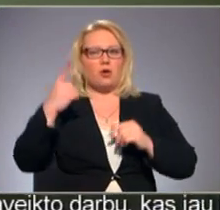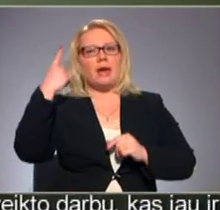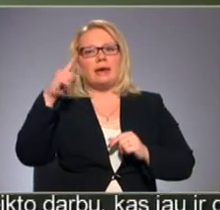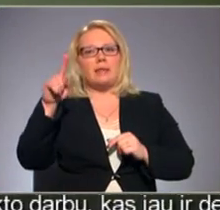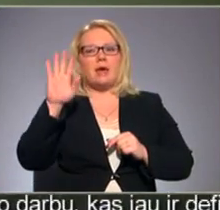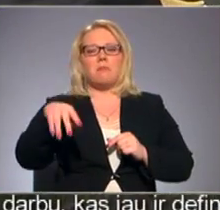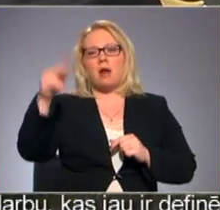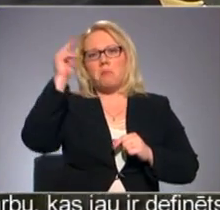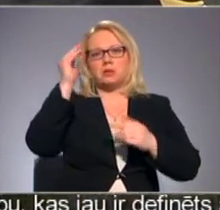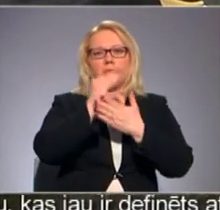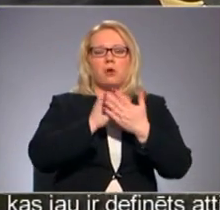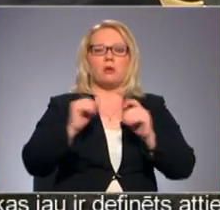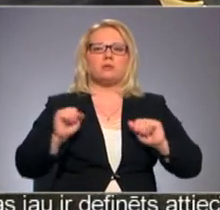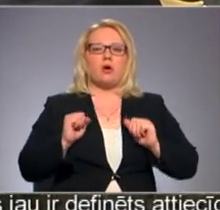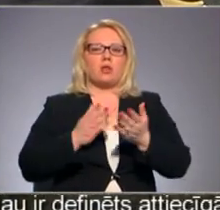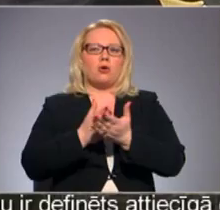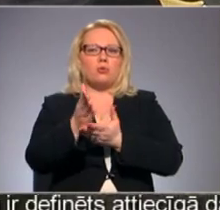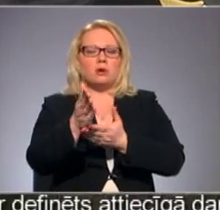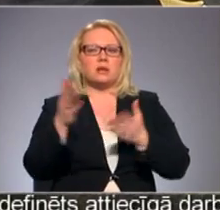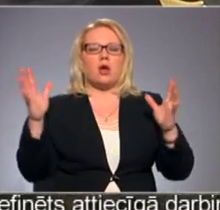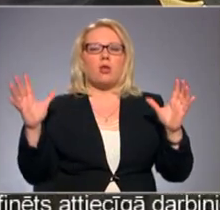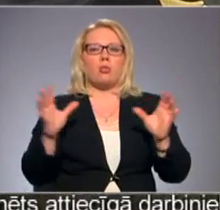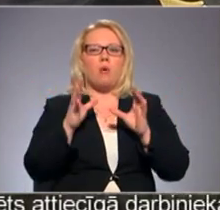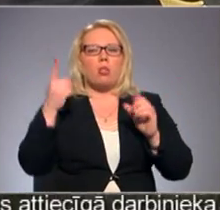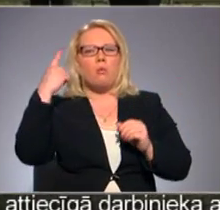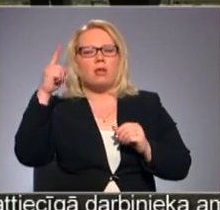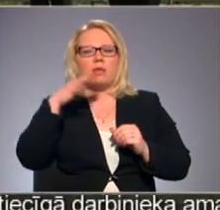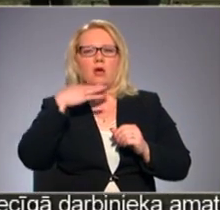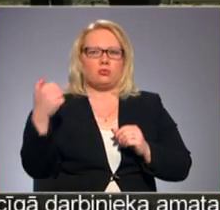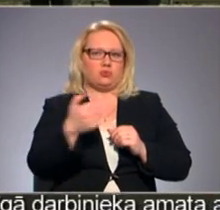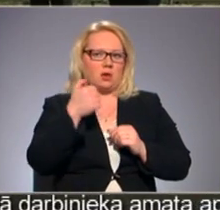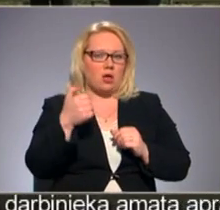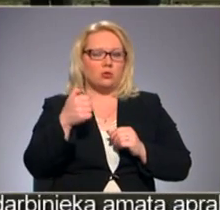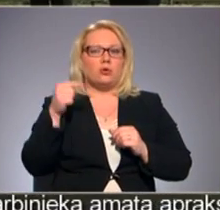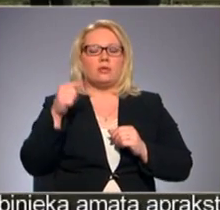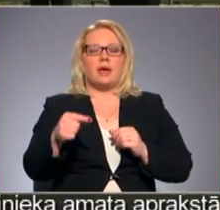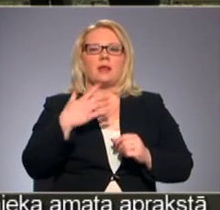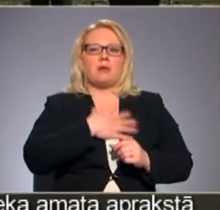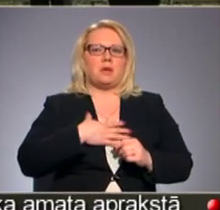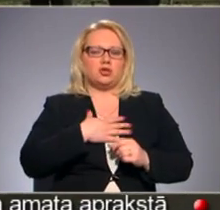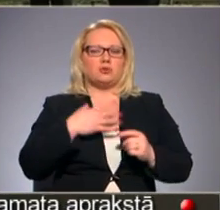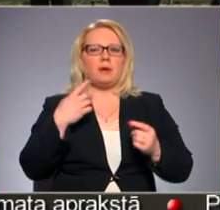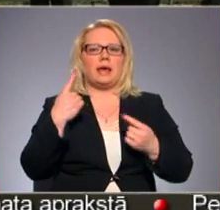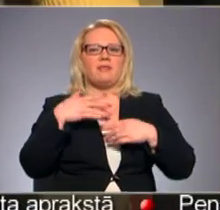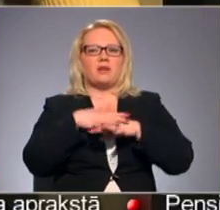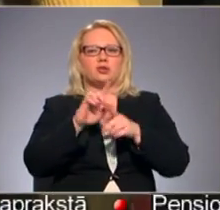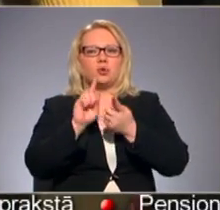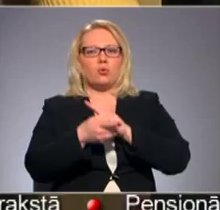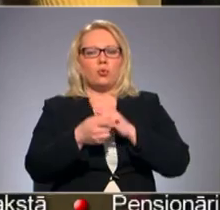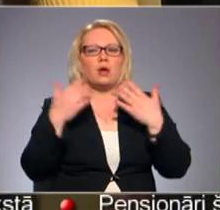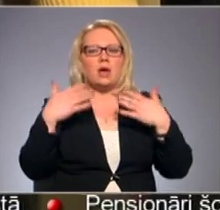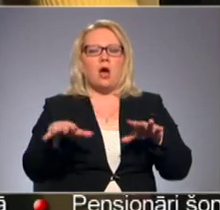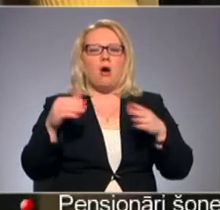par mācību programmu sporta nozarē lolota jau vairākus gadus, un šeit jau ir nepieciešamā infrastruktūra